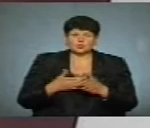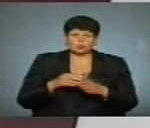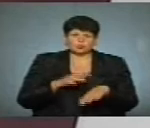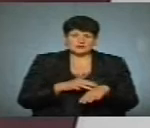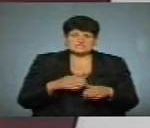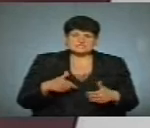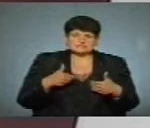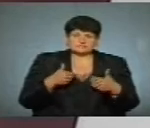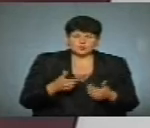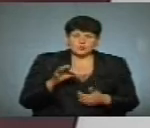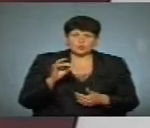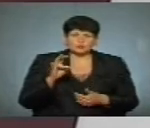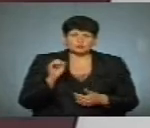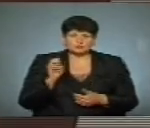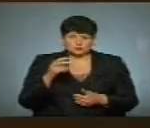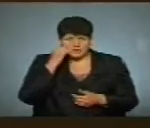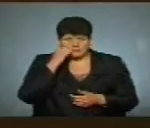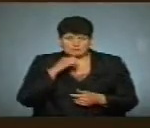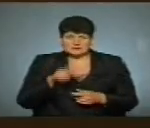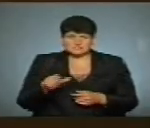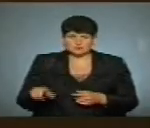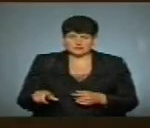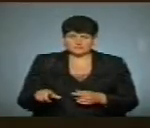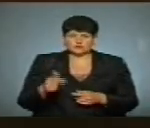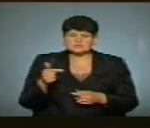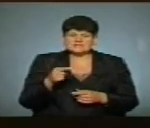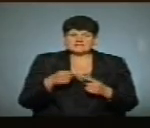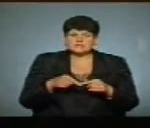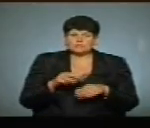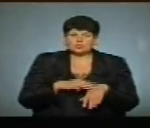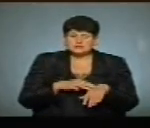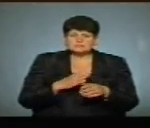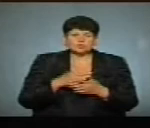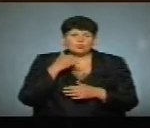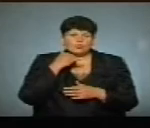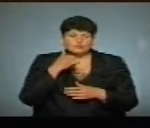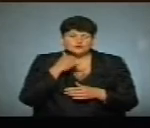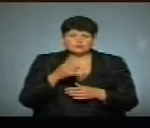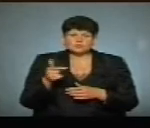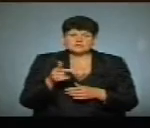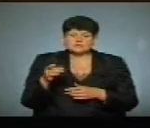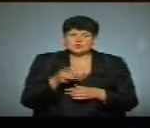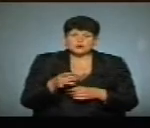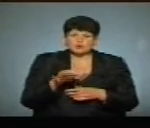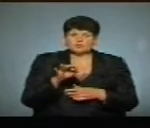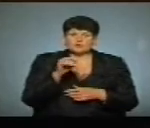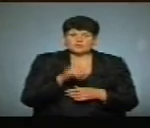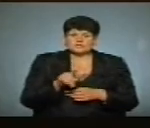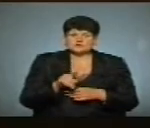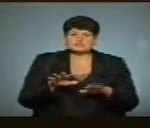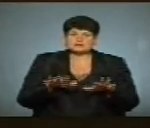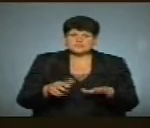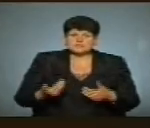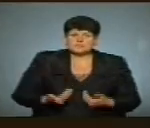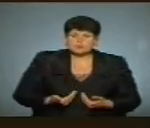поліції звернувся онук пенсіонерів. До Гусятинського відділення поліції надійшло повідомлення мешканців Гусятинського району про те, що за місцем